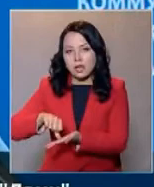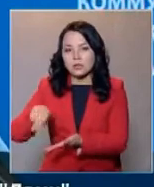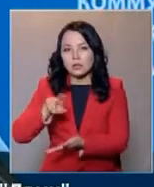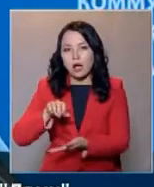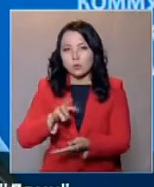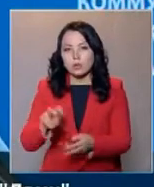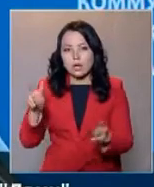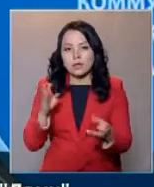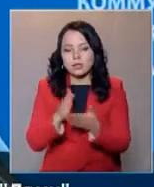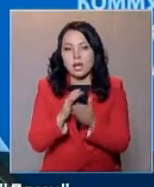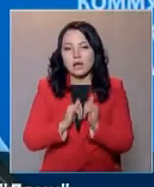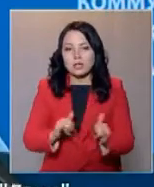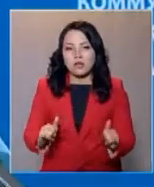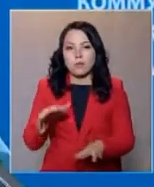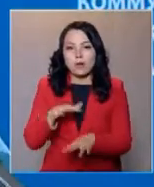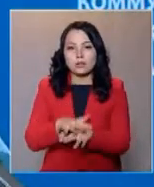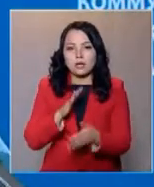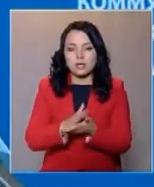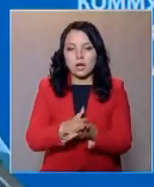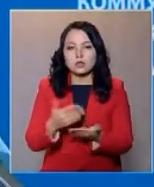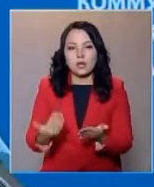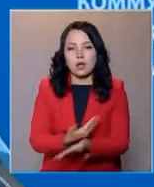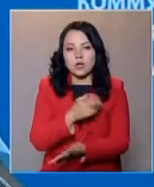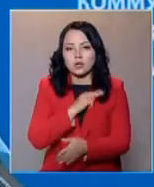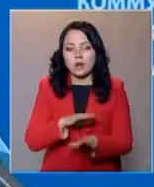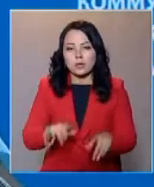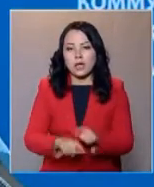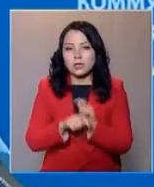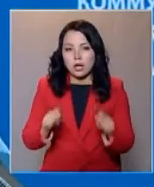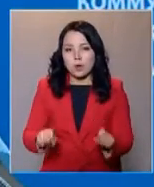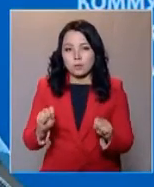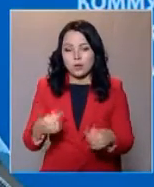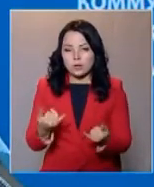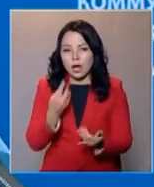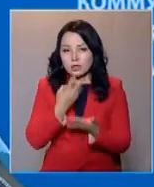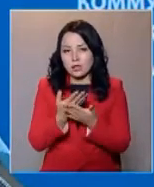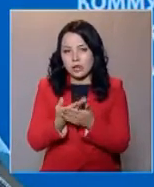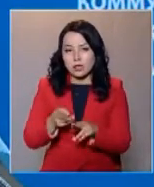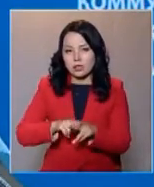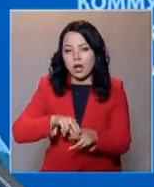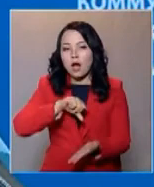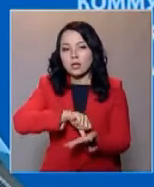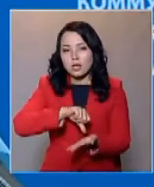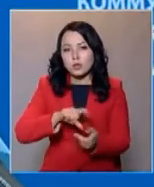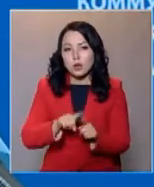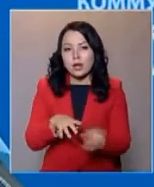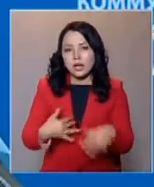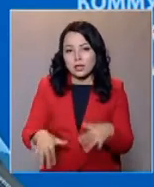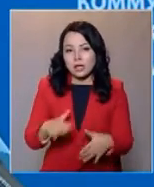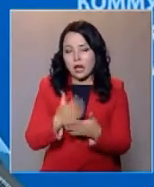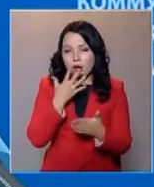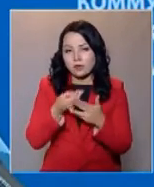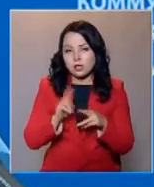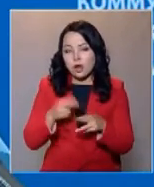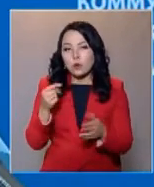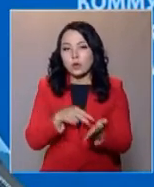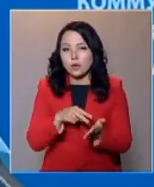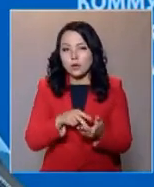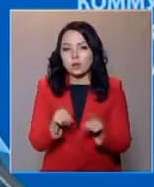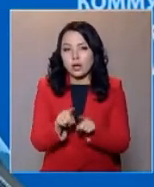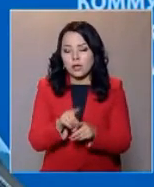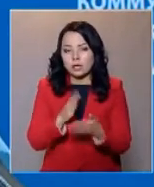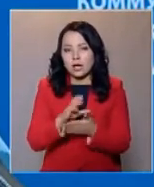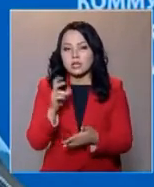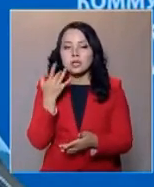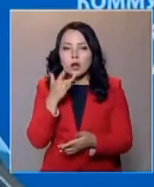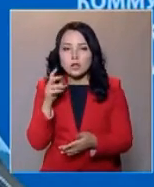развития. Будет создано более 3000 рабочих мест. Таким образом, учитывая отсутствие зависимости от колебаний курса доллара США, программы фонда «Даму»